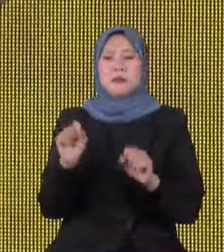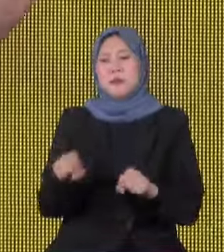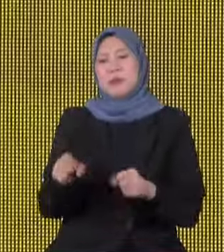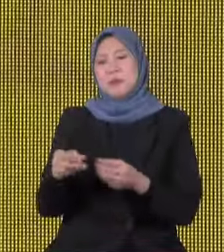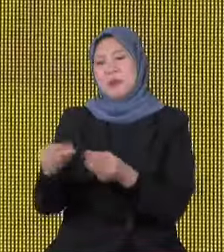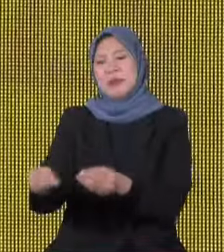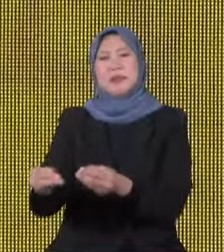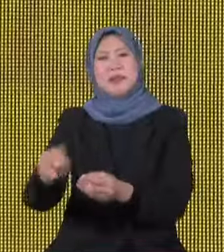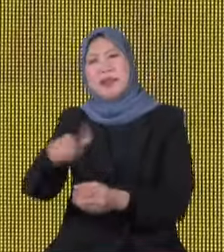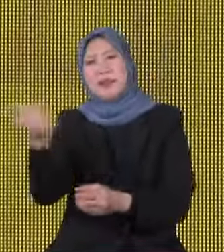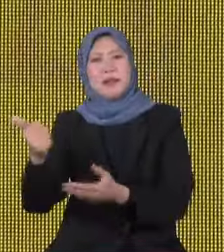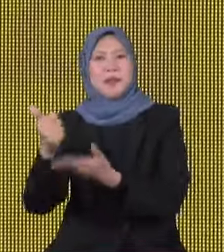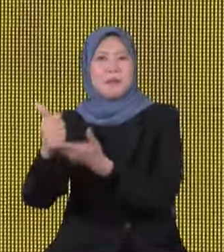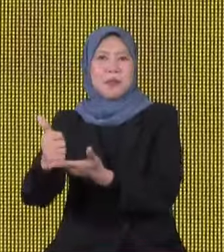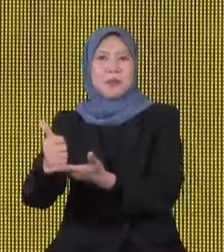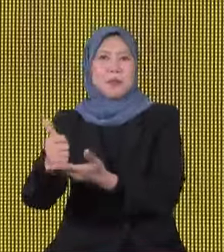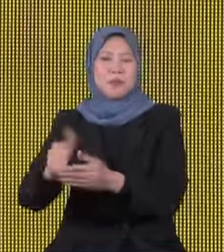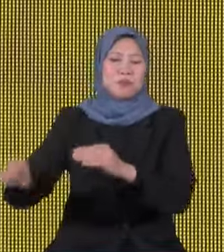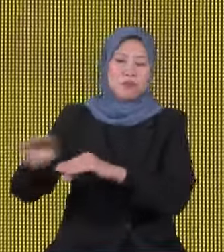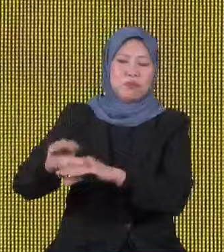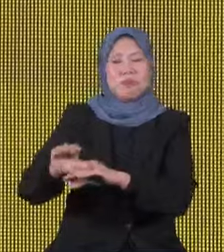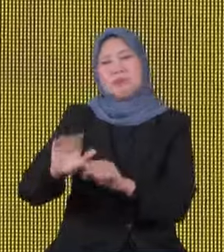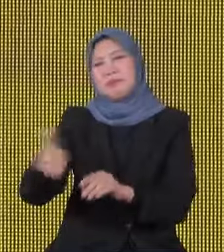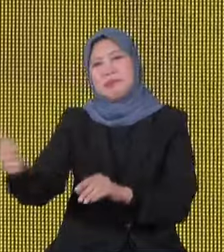cara insentif lain yang kita berikan.